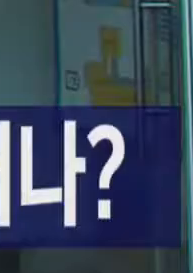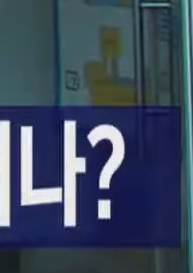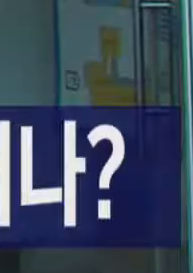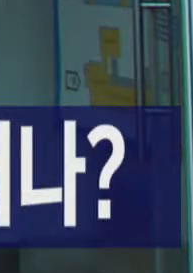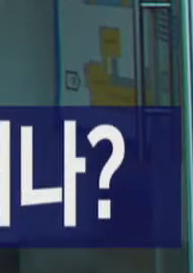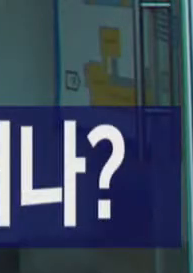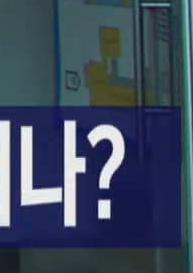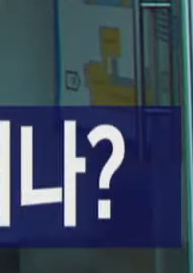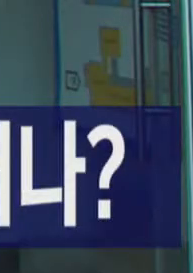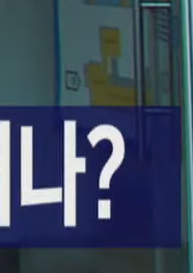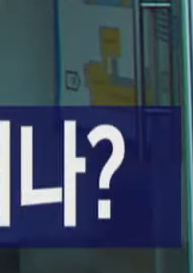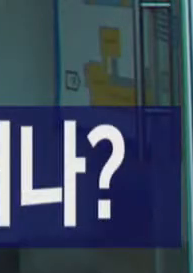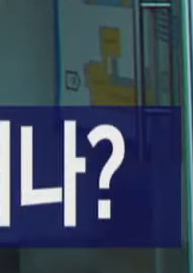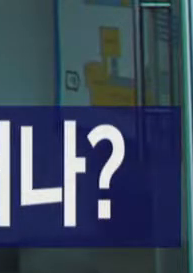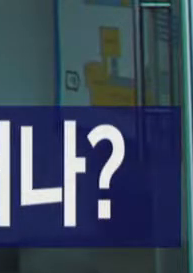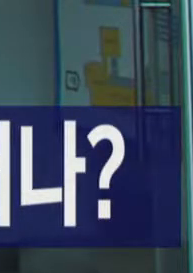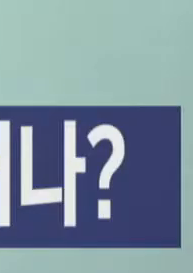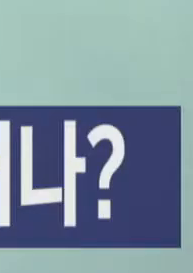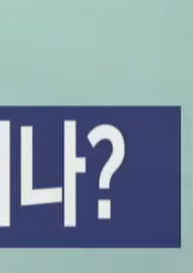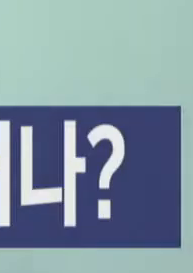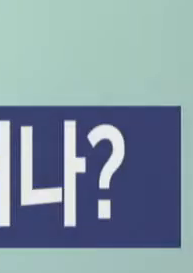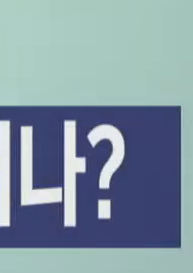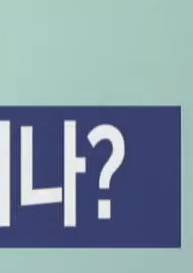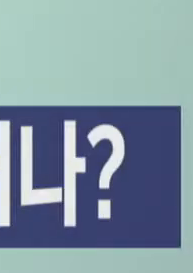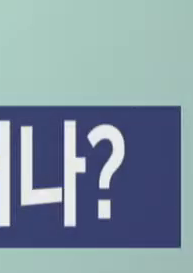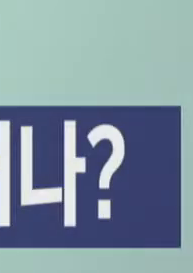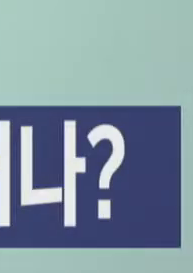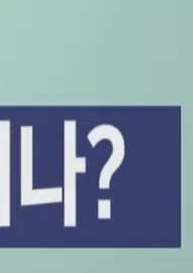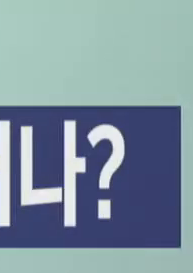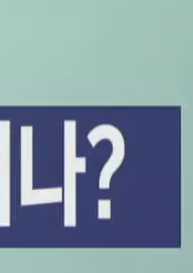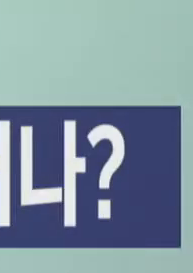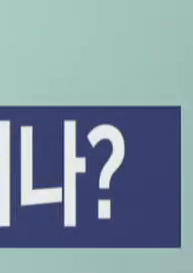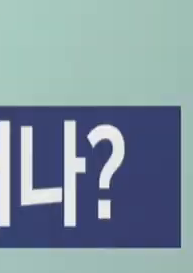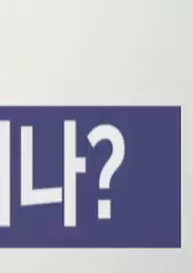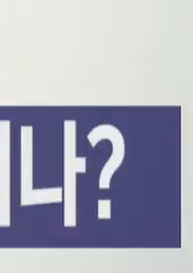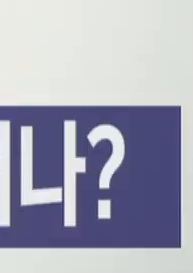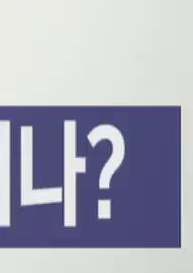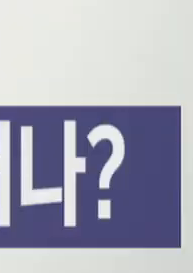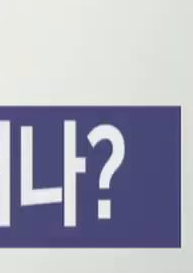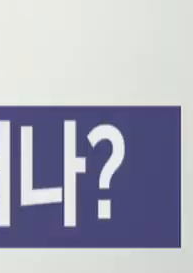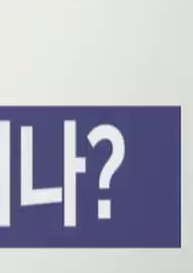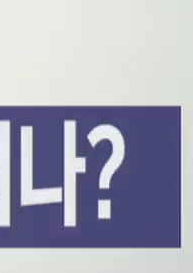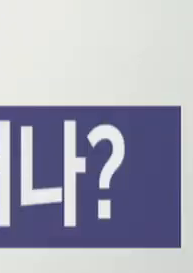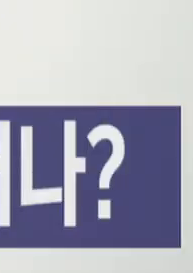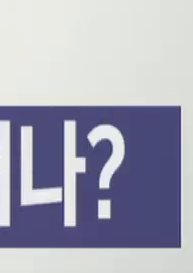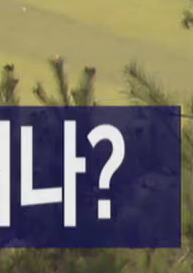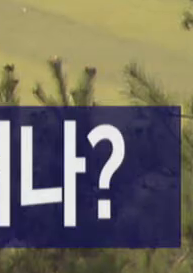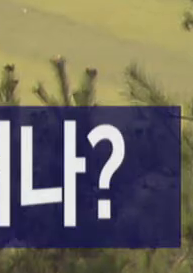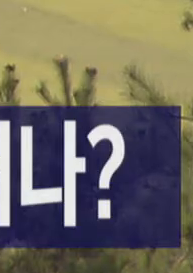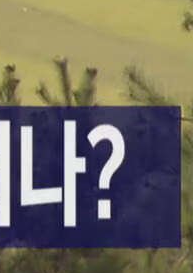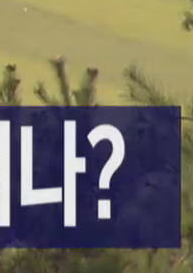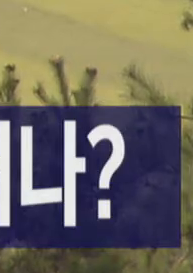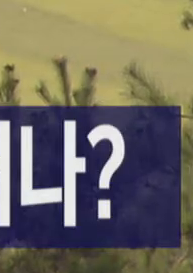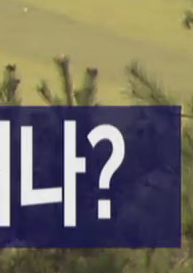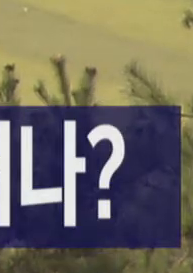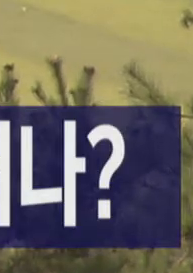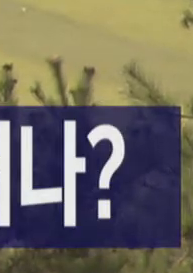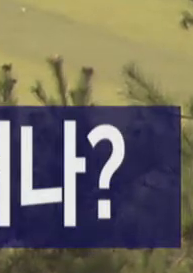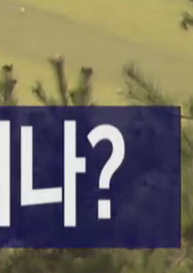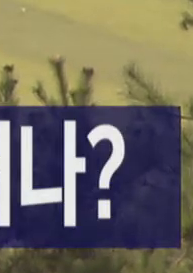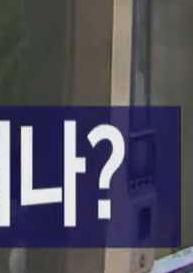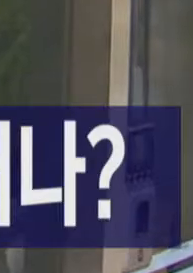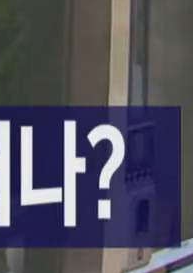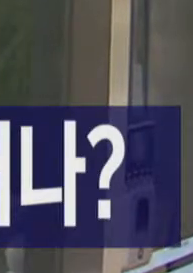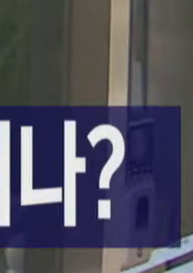있습니다. 이 신문 뭐 올라가 경찰서에 연락해놔. 나는 네 끝내 파부러는. 코로나 사태 속 공무원들의 부적절한 골프